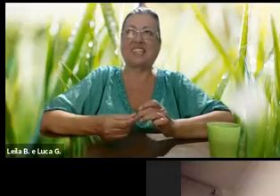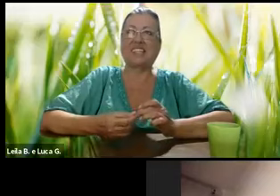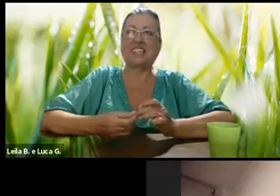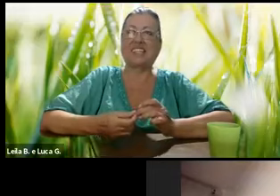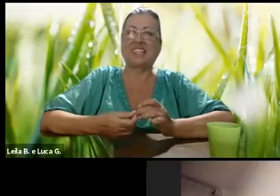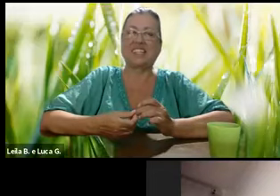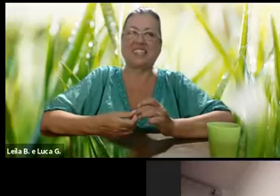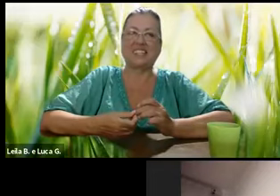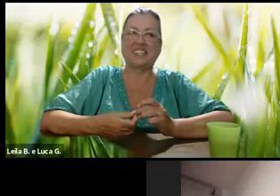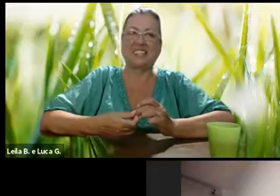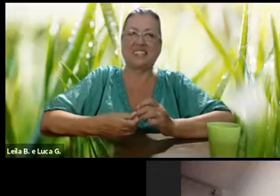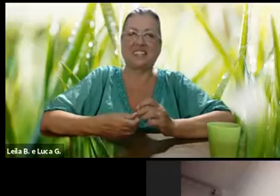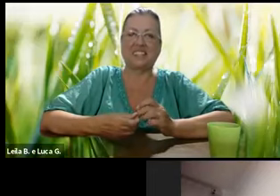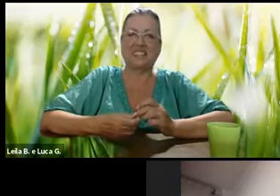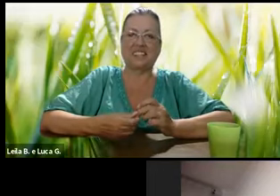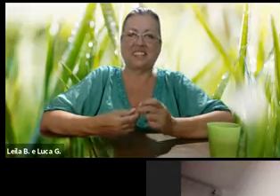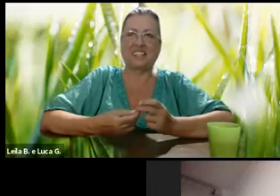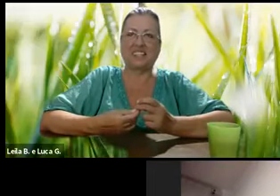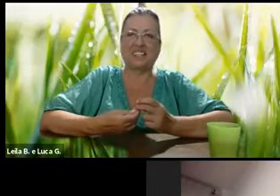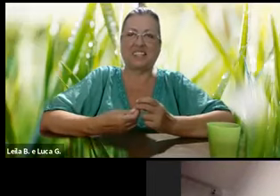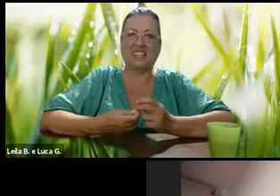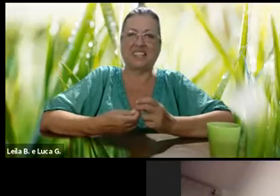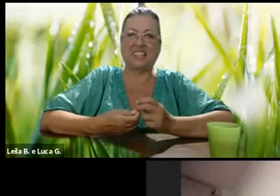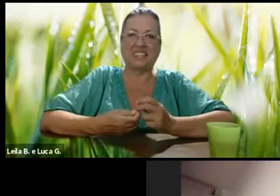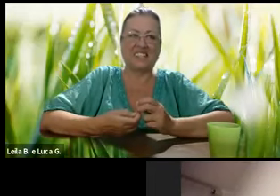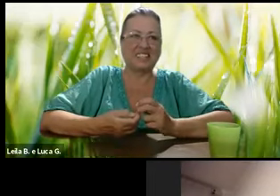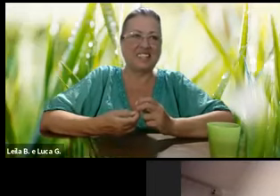una cosa che ma